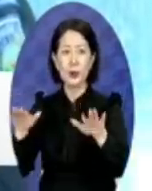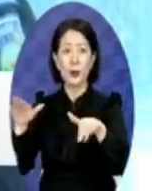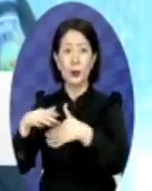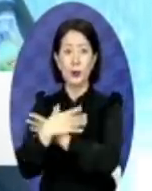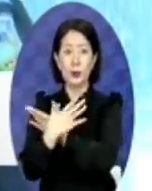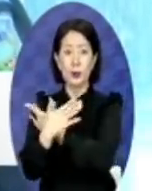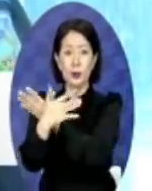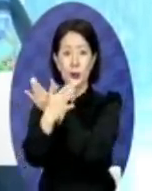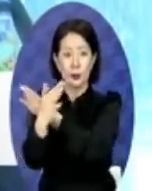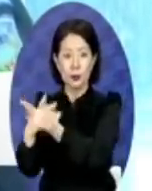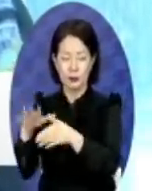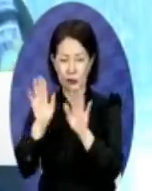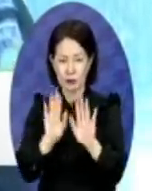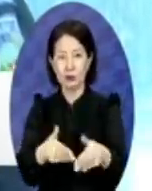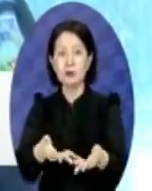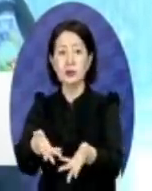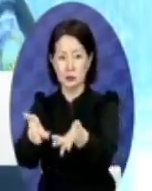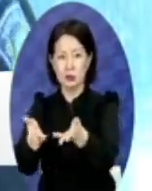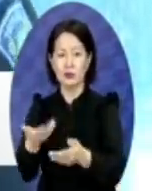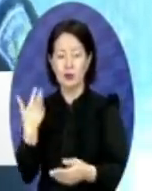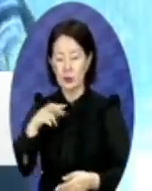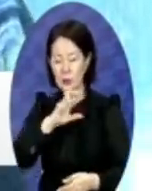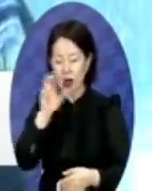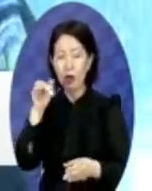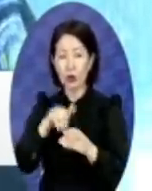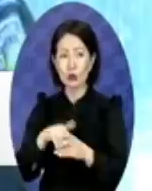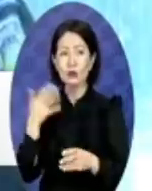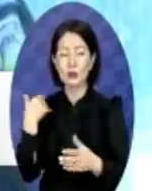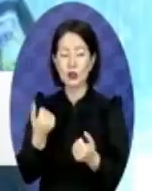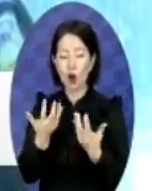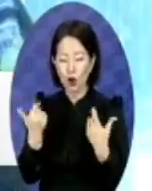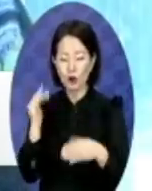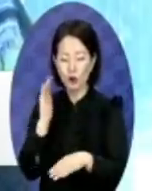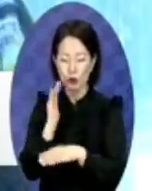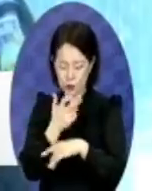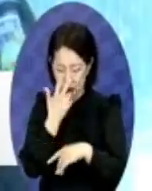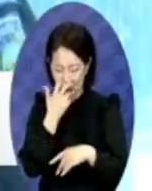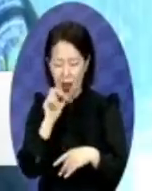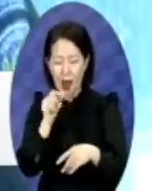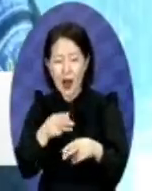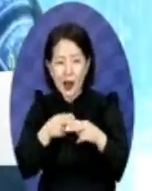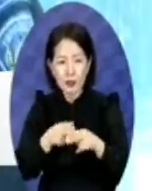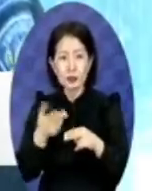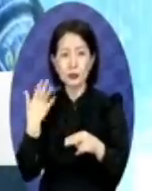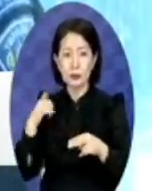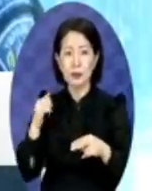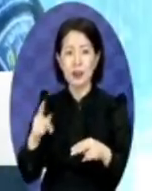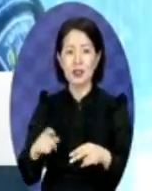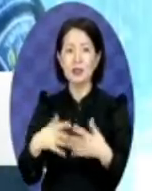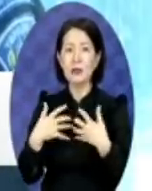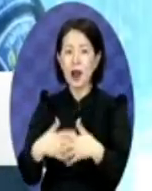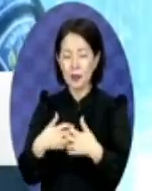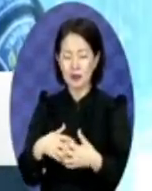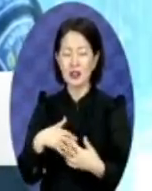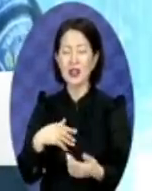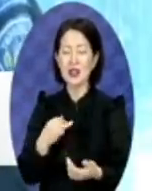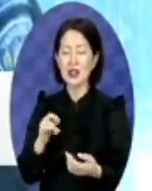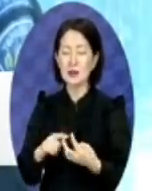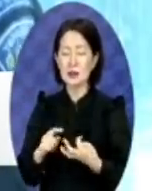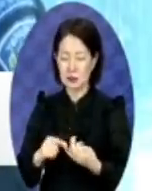тавиад ингээд яг хамгийн олон өдөр асруулсан тийм ээ тийм ан амьтдын тийм л юм